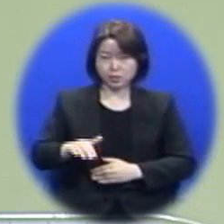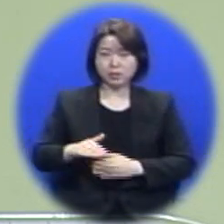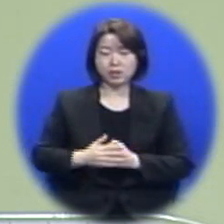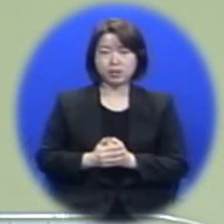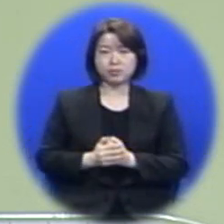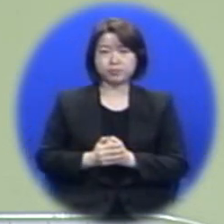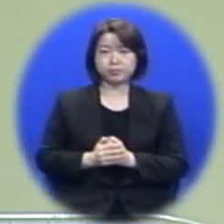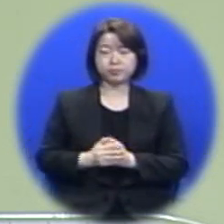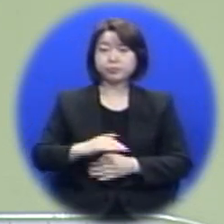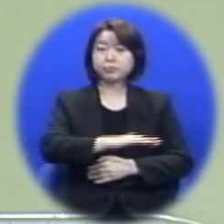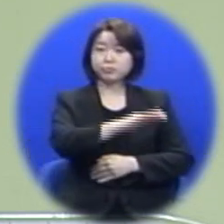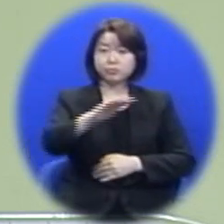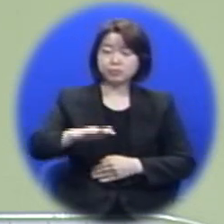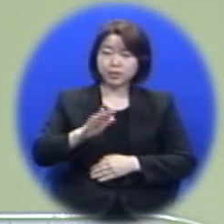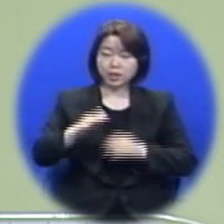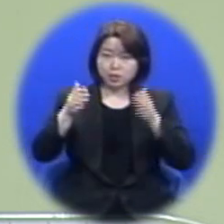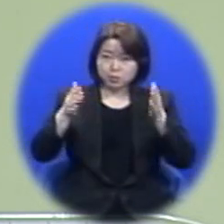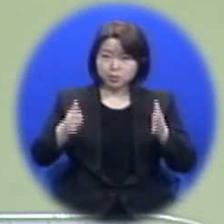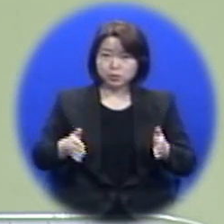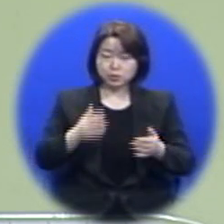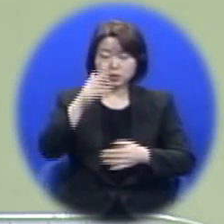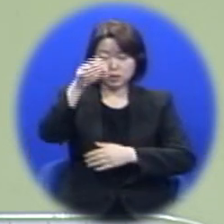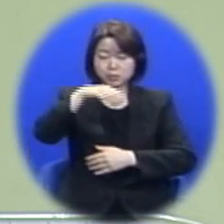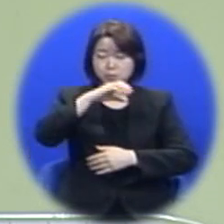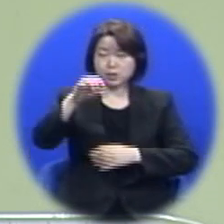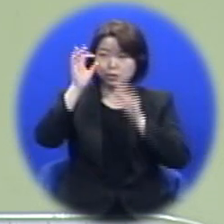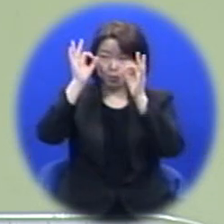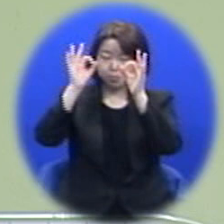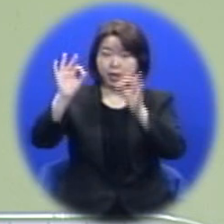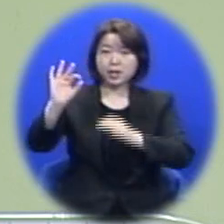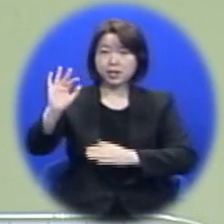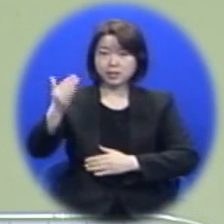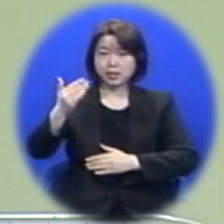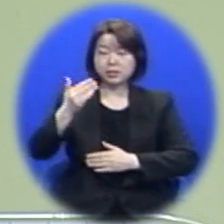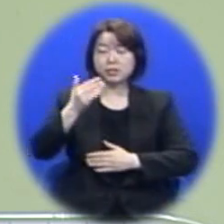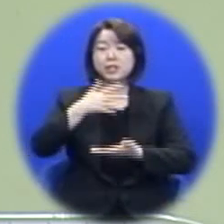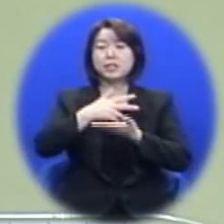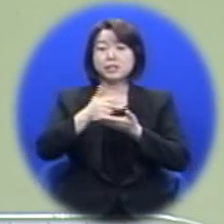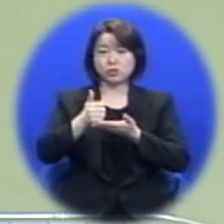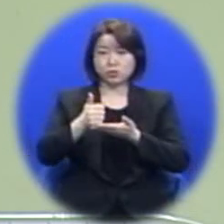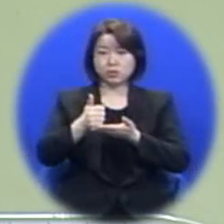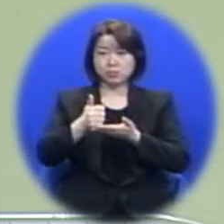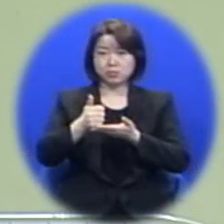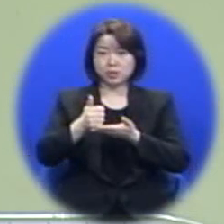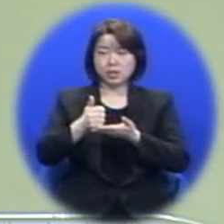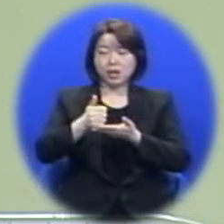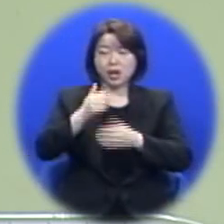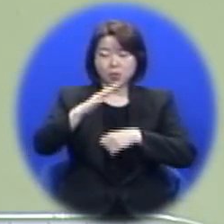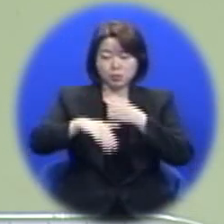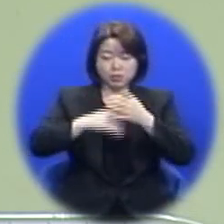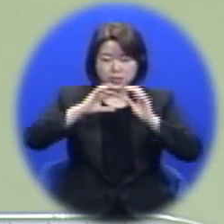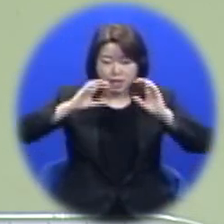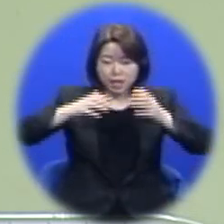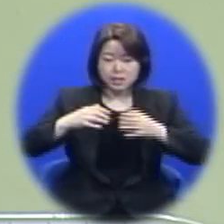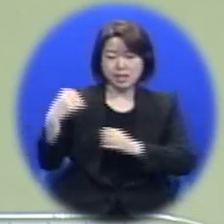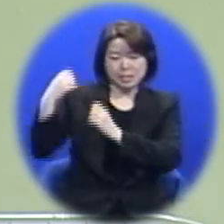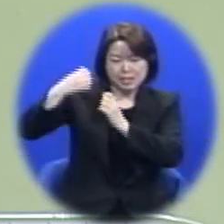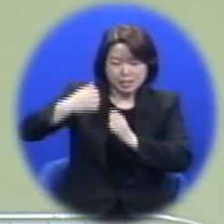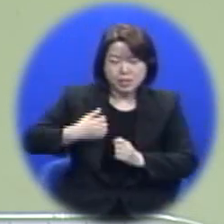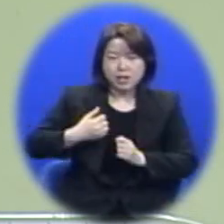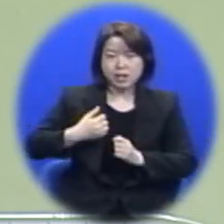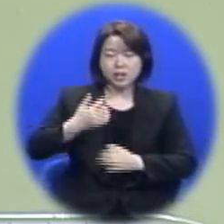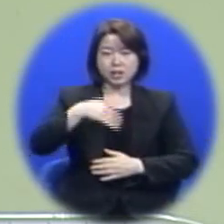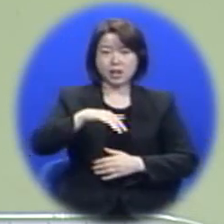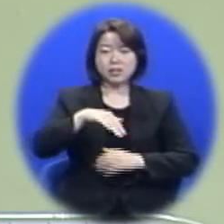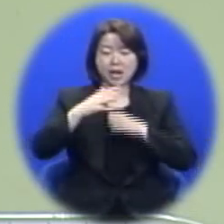주간에 십자가에서 보아야 될 예수님 세상 죄를 지고 가는 하나님의 어린양 20 이 사실을